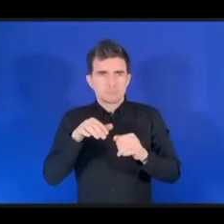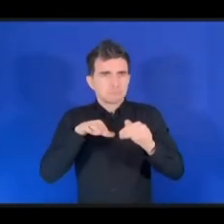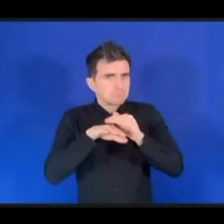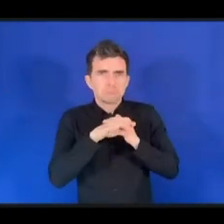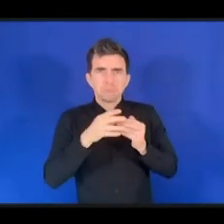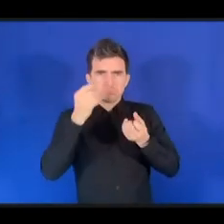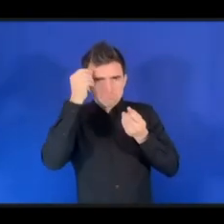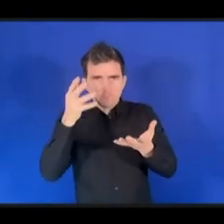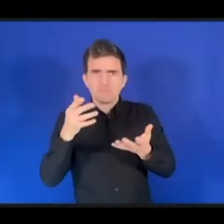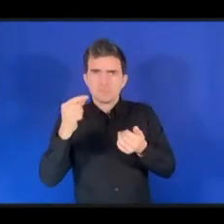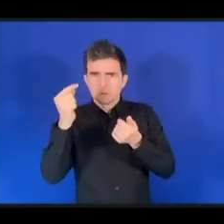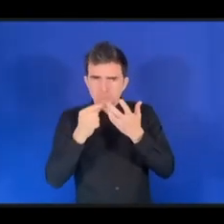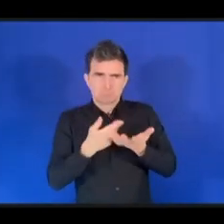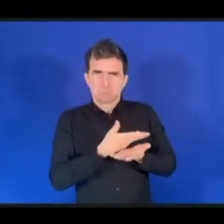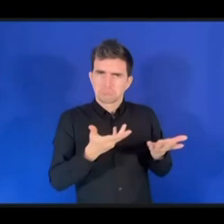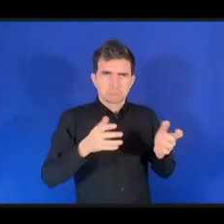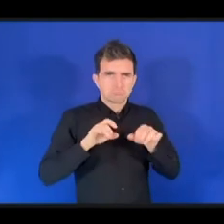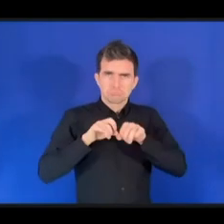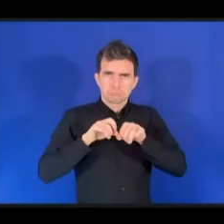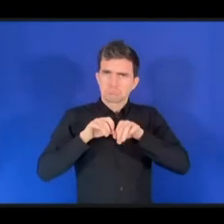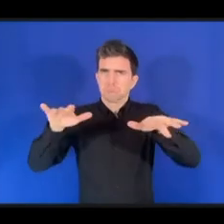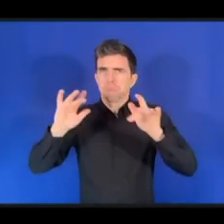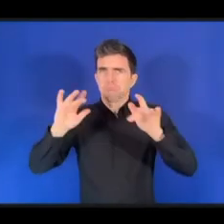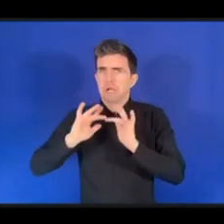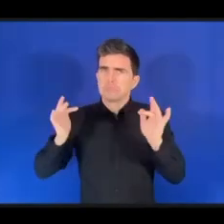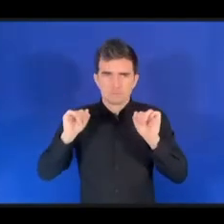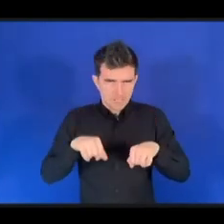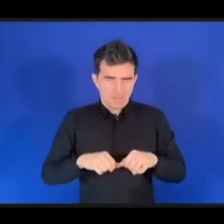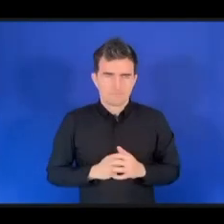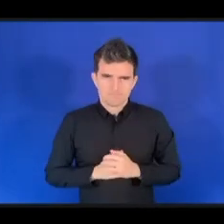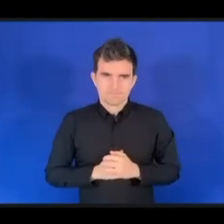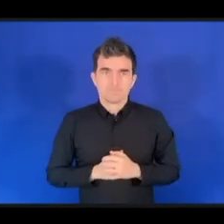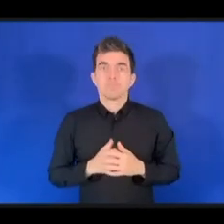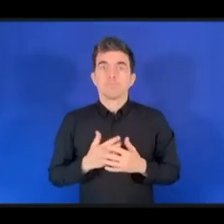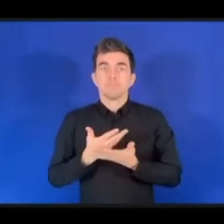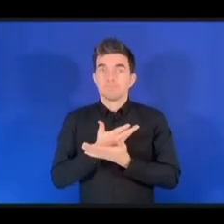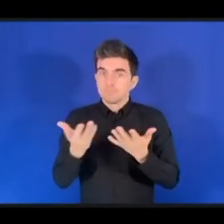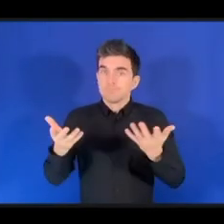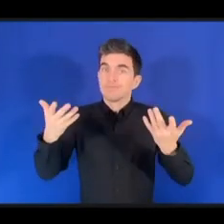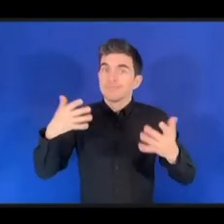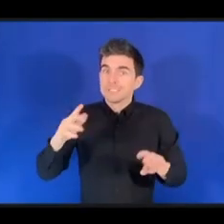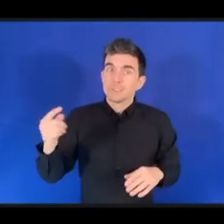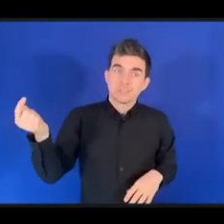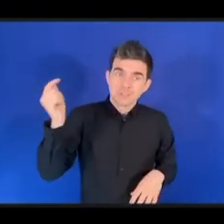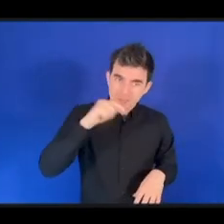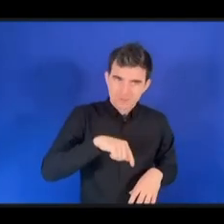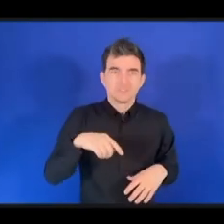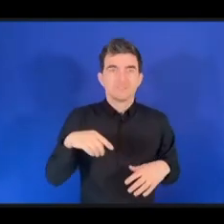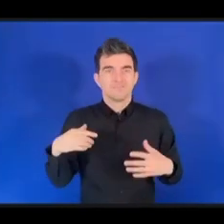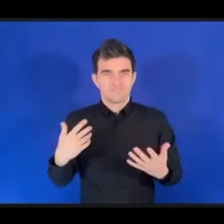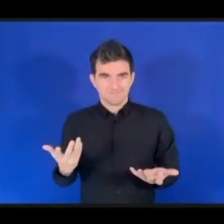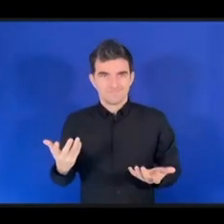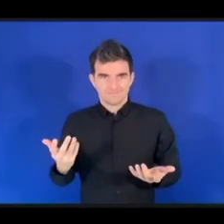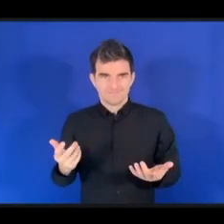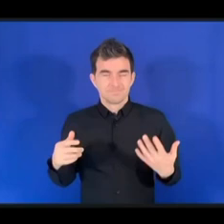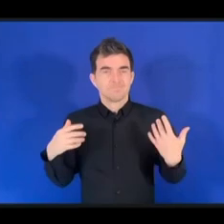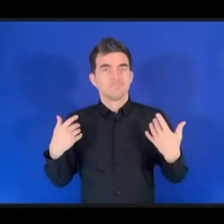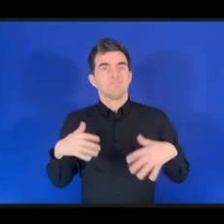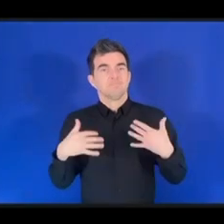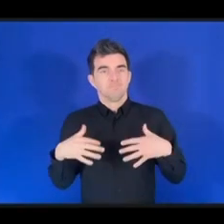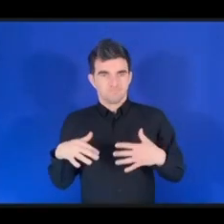ستلج الى معلومات بشانها عبر الانترنت ا ان الذين ياتون